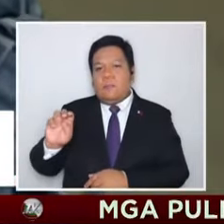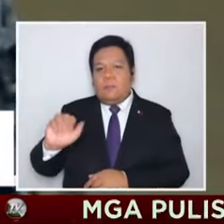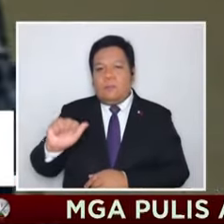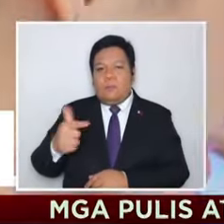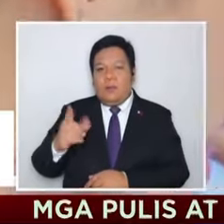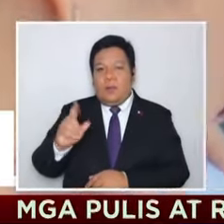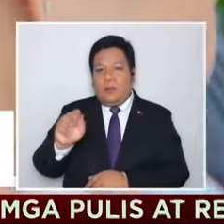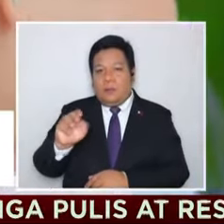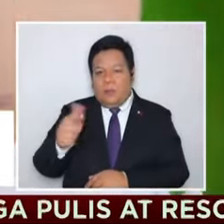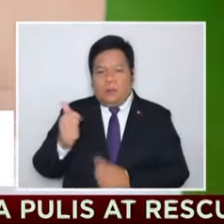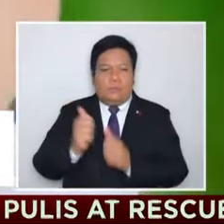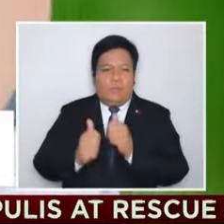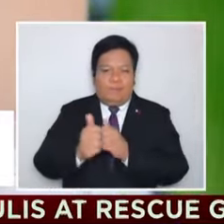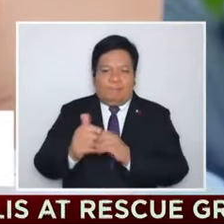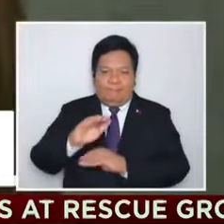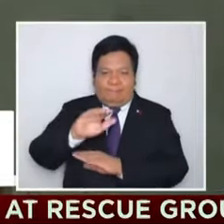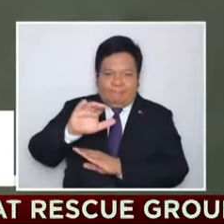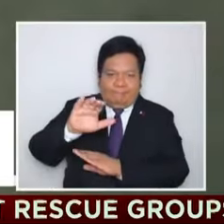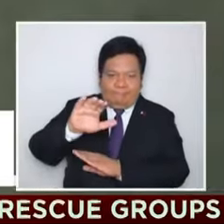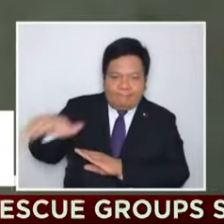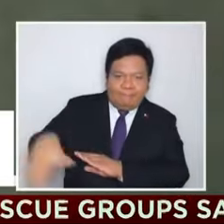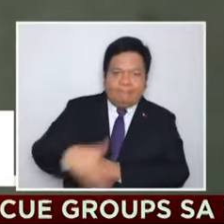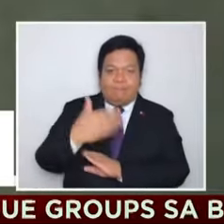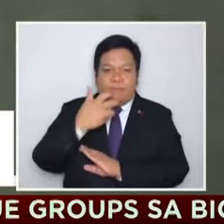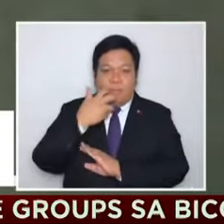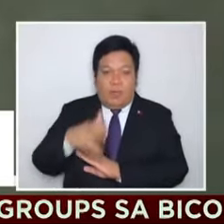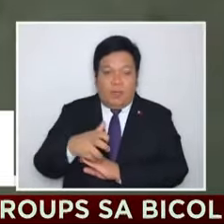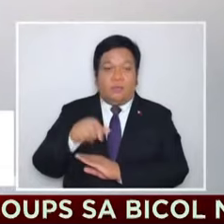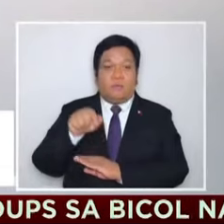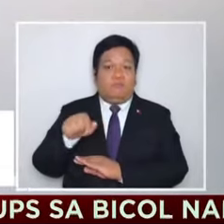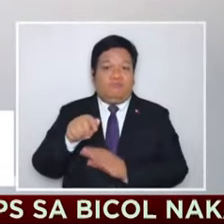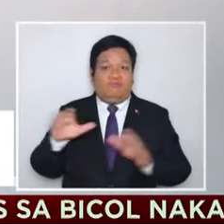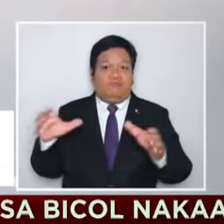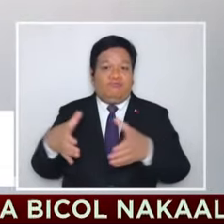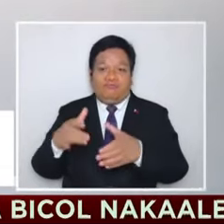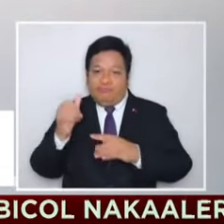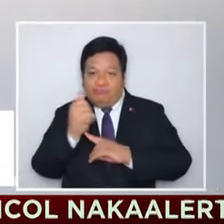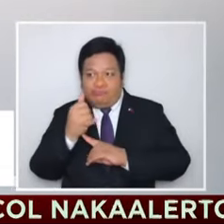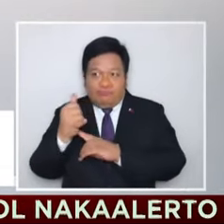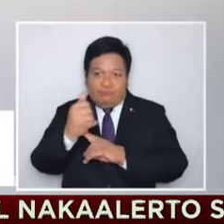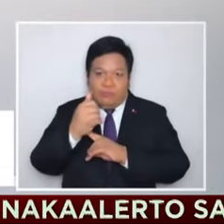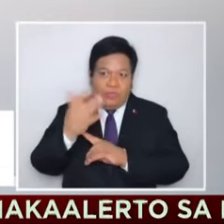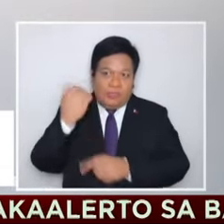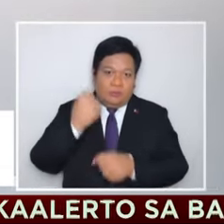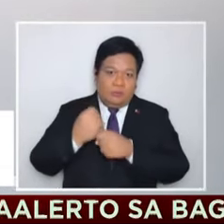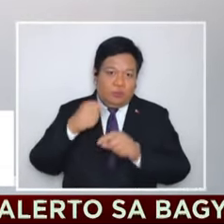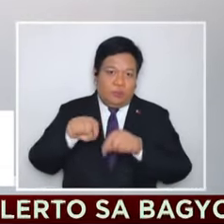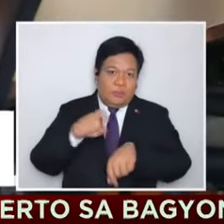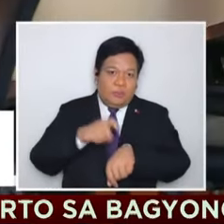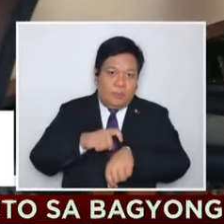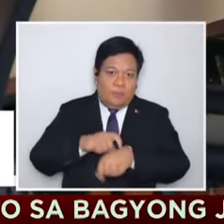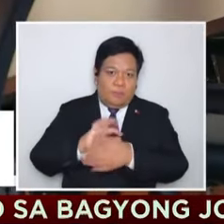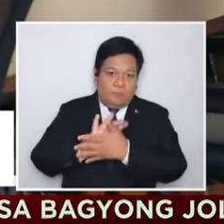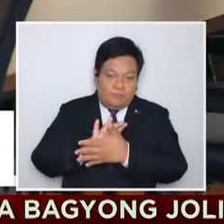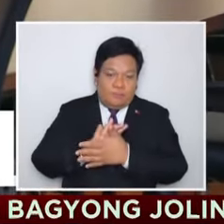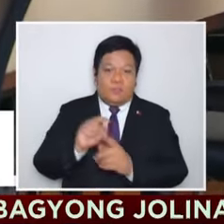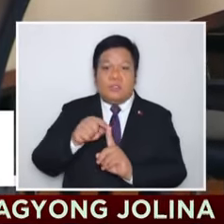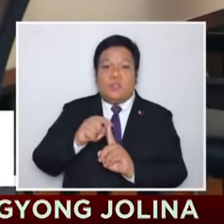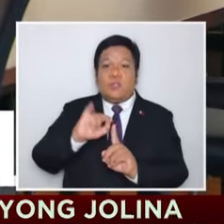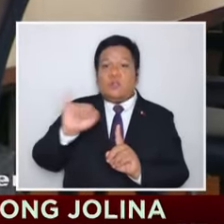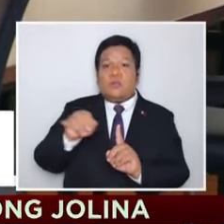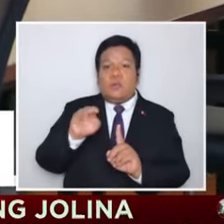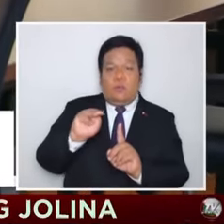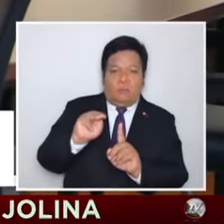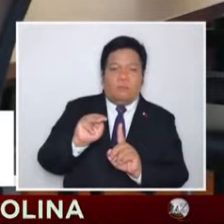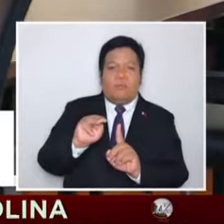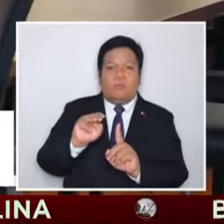at crew na nag-taping sa kasagsagan ng pandemya noong isang taon. Pero ang bidang si JM De Guzman may kakaibang unforgettable